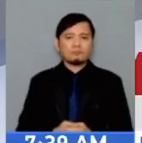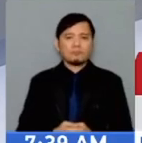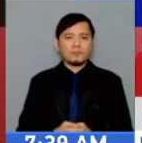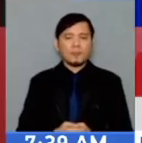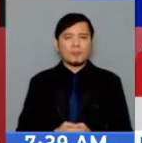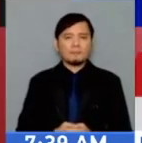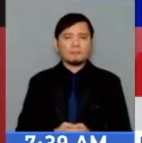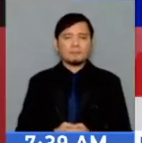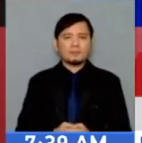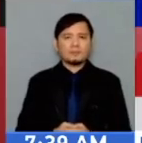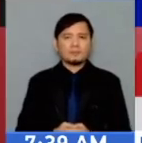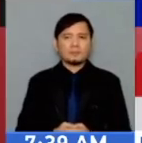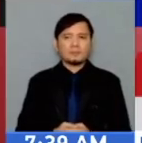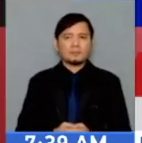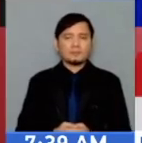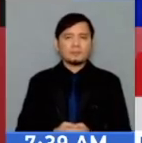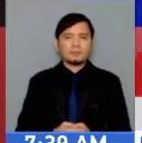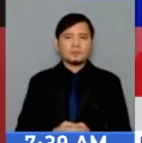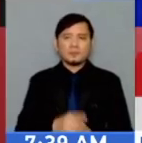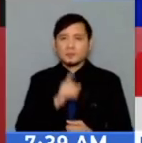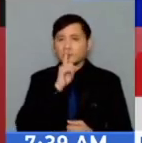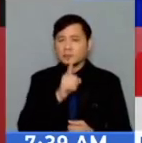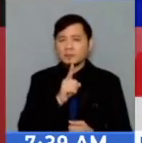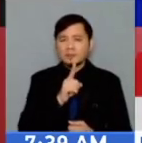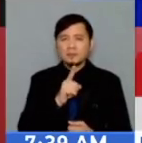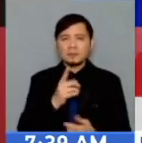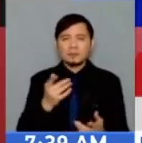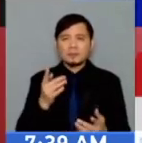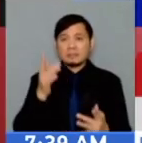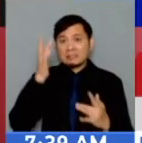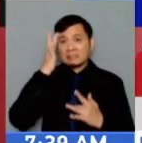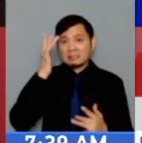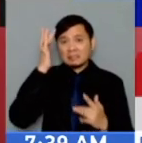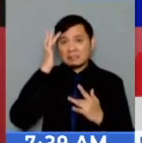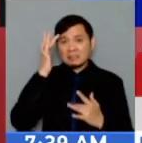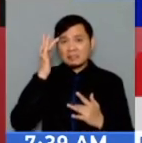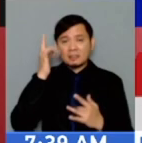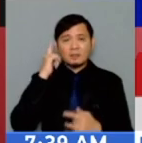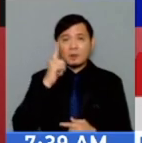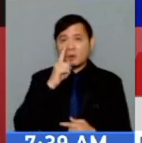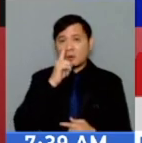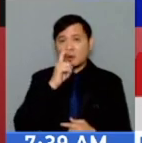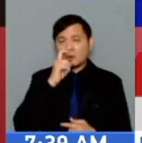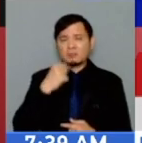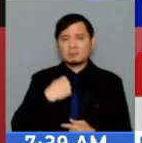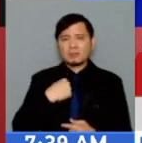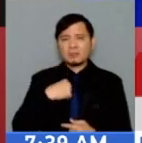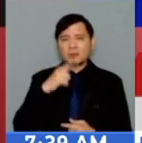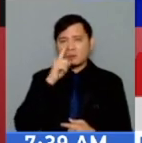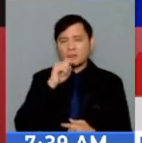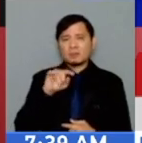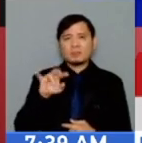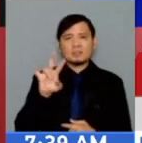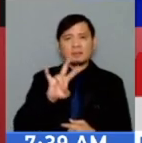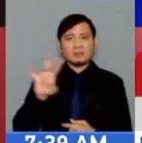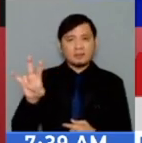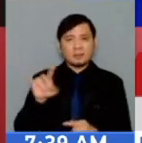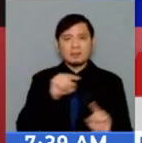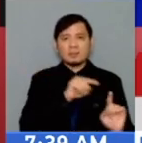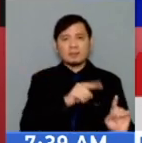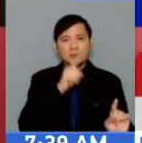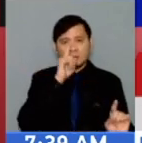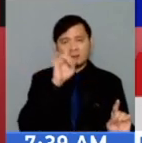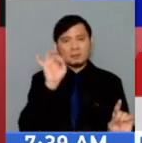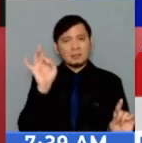About sickness na at our age, 'di ba? I'm 77, siya 80, at our sickness